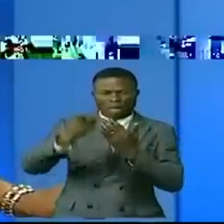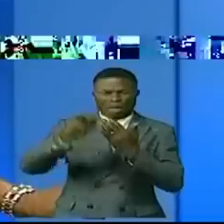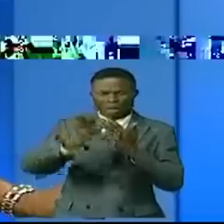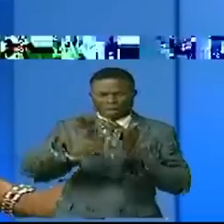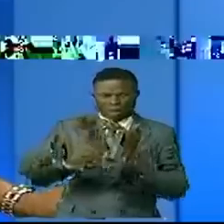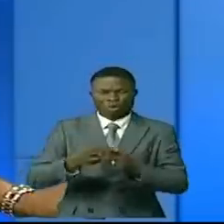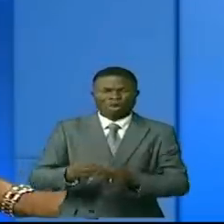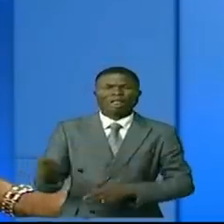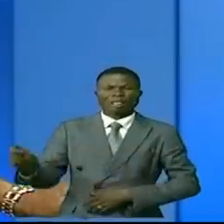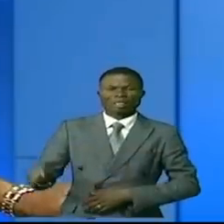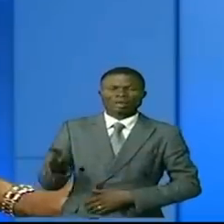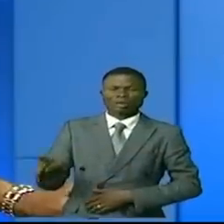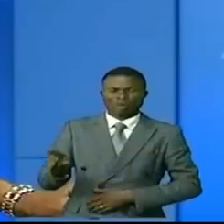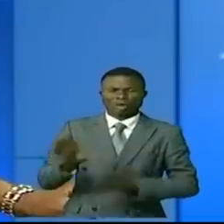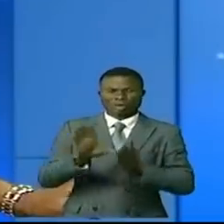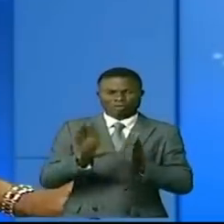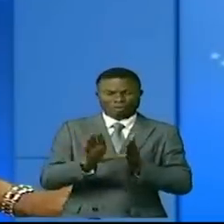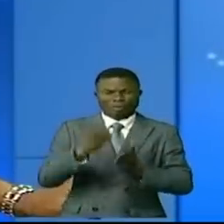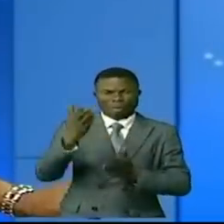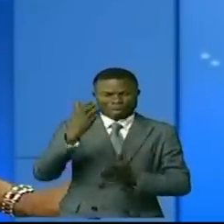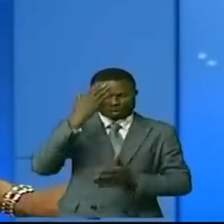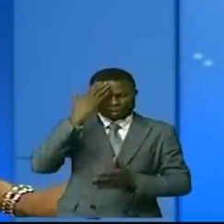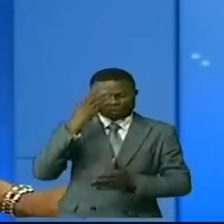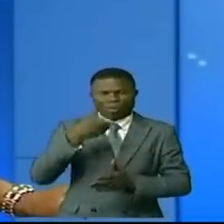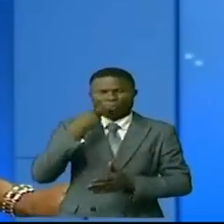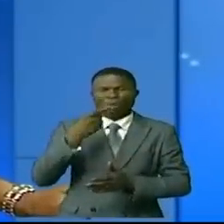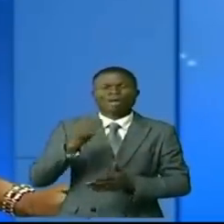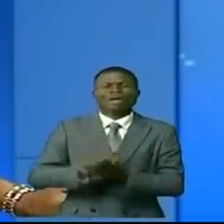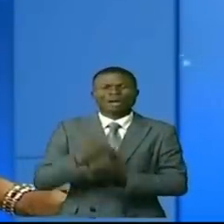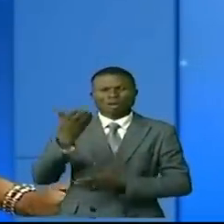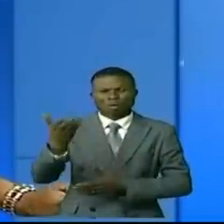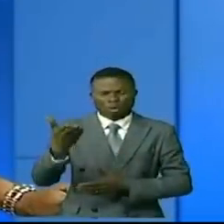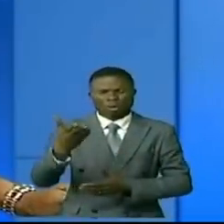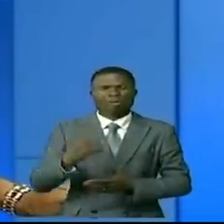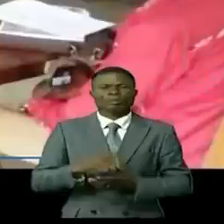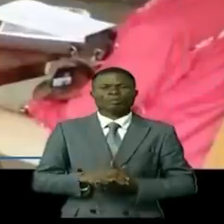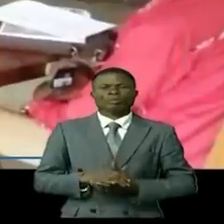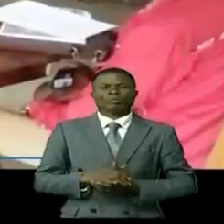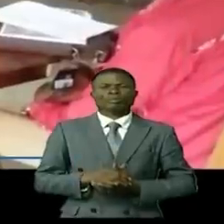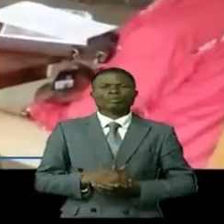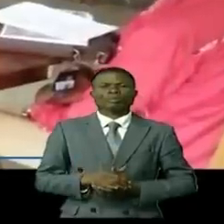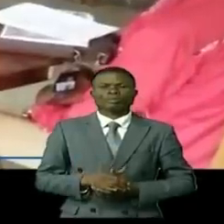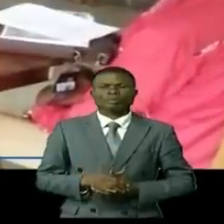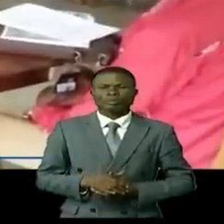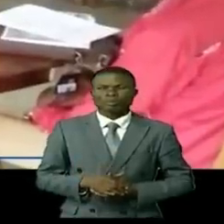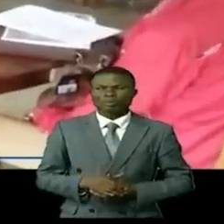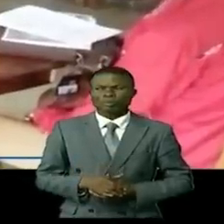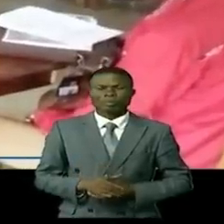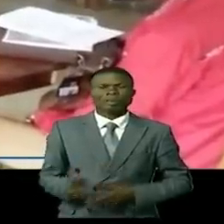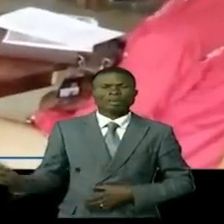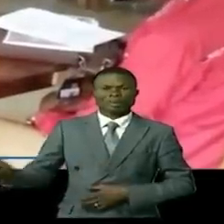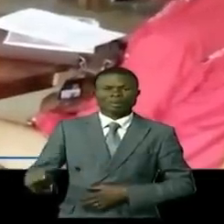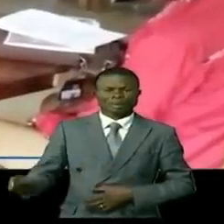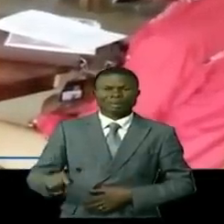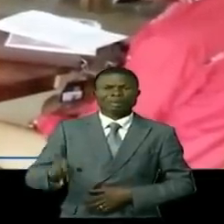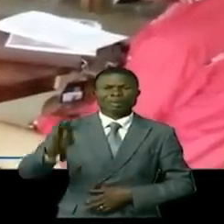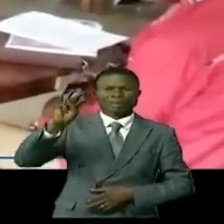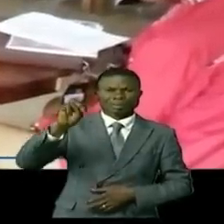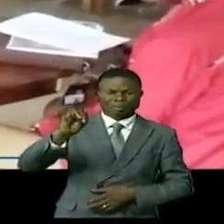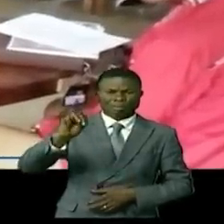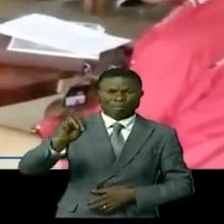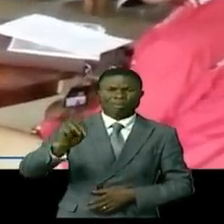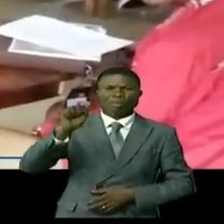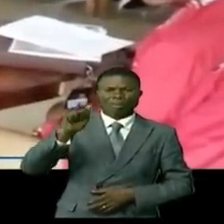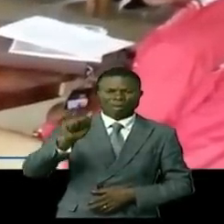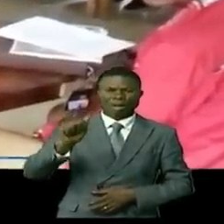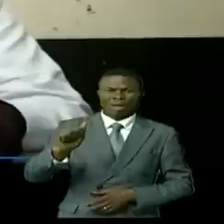ces territoires. C'est le Mani Junior de la RTNC Ituri nous en parle. Force vive du territoire de Mahagi appelle le